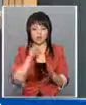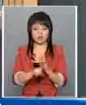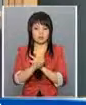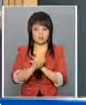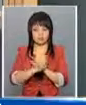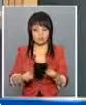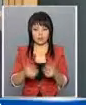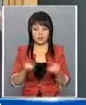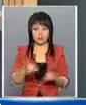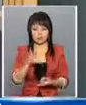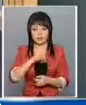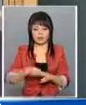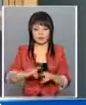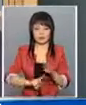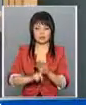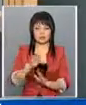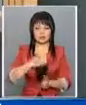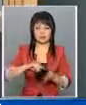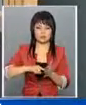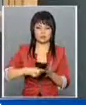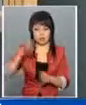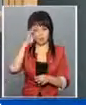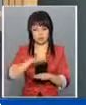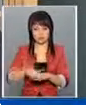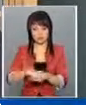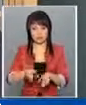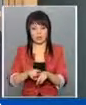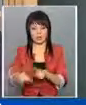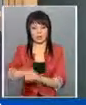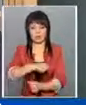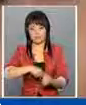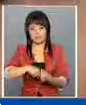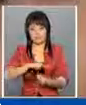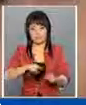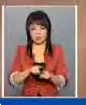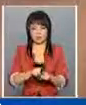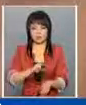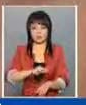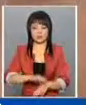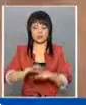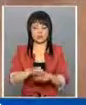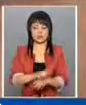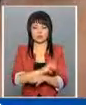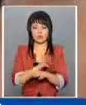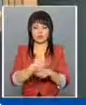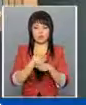араласпайды. Біздің мақсатымыз мемлекет жағынан бизнесті жасауға жағдай